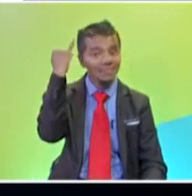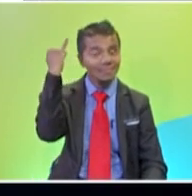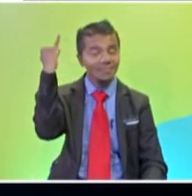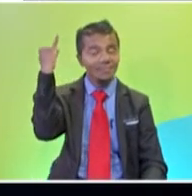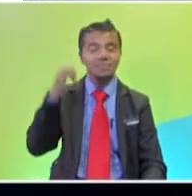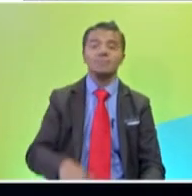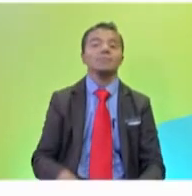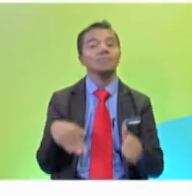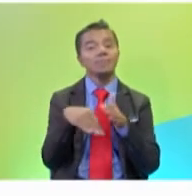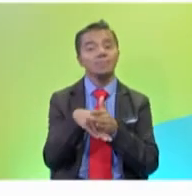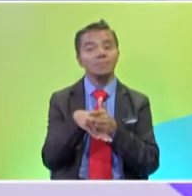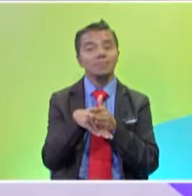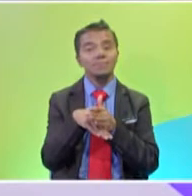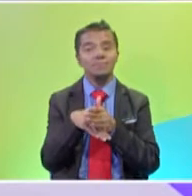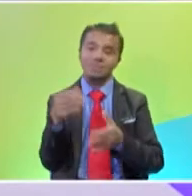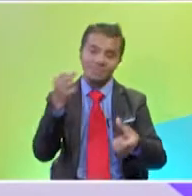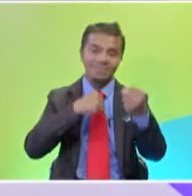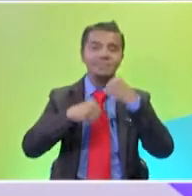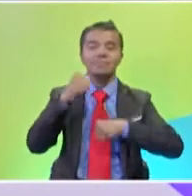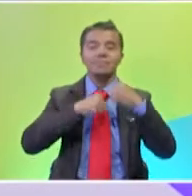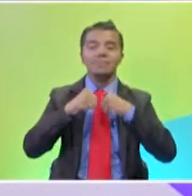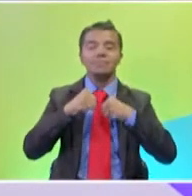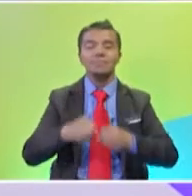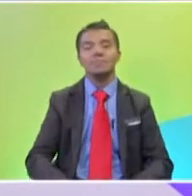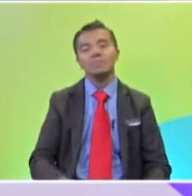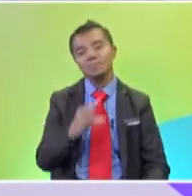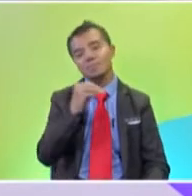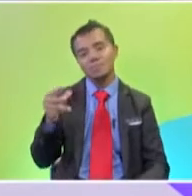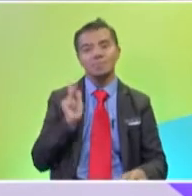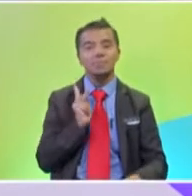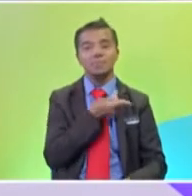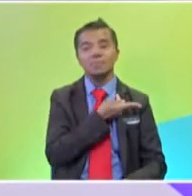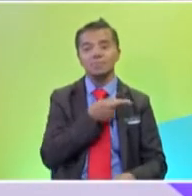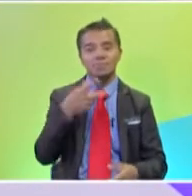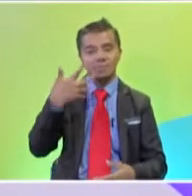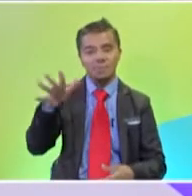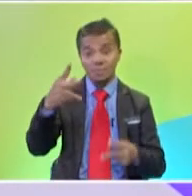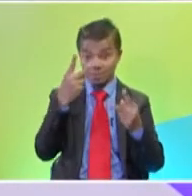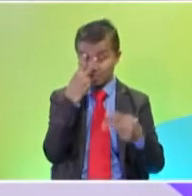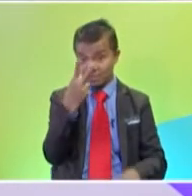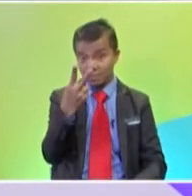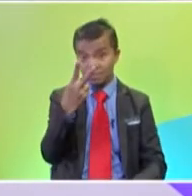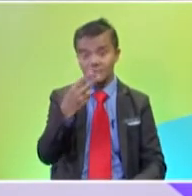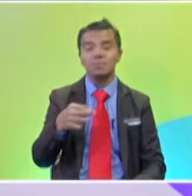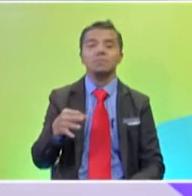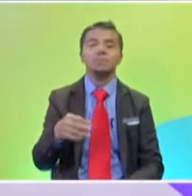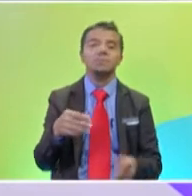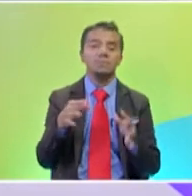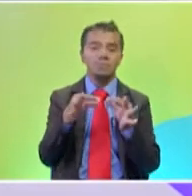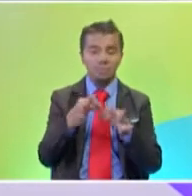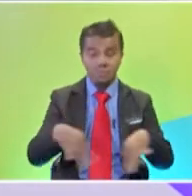ataupun cerita. Dan kalau kita dah tengok daripada asasnya tadi, maksud fiction,